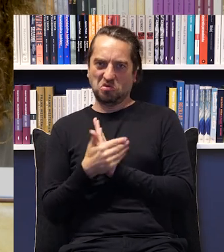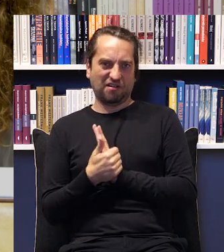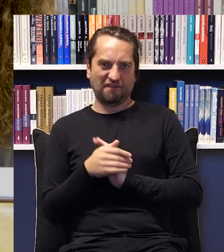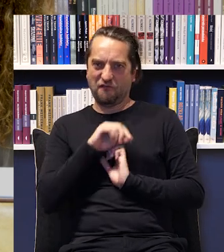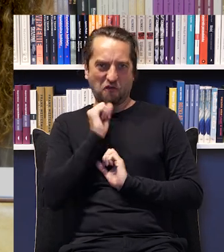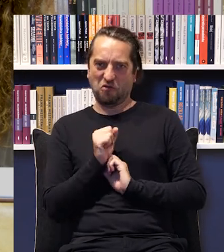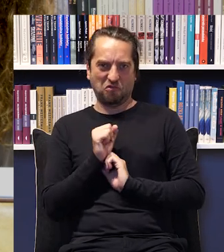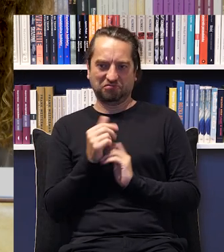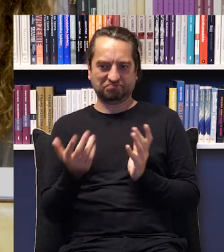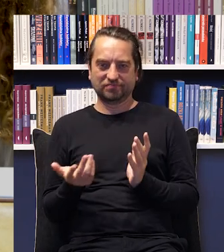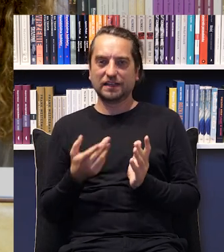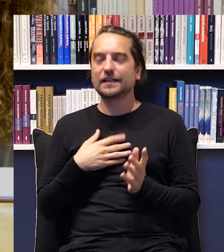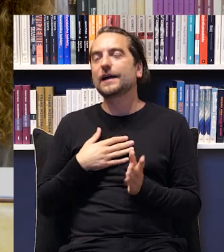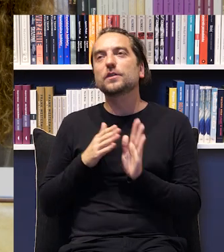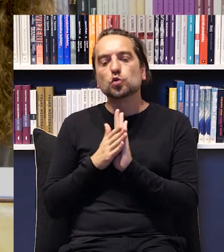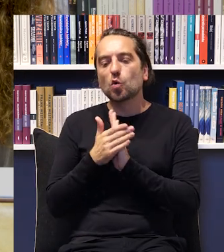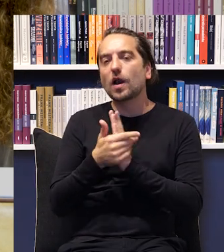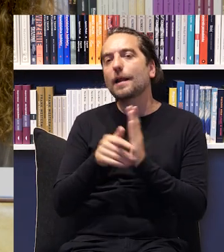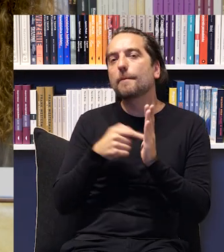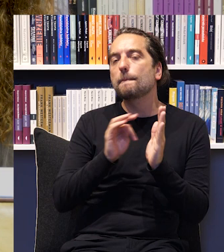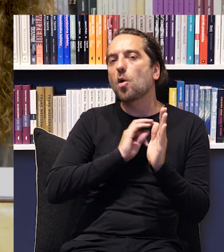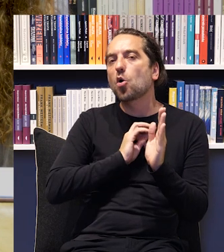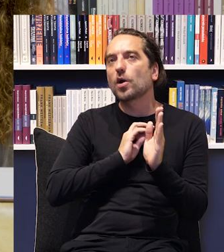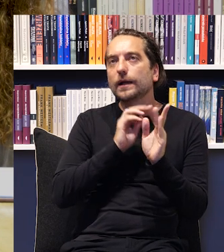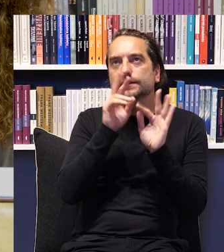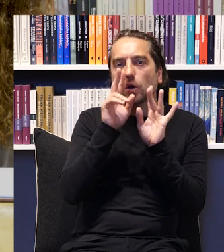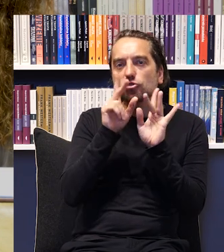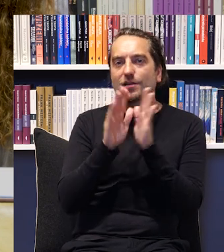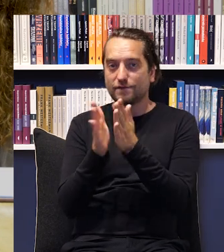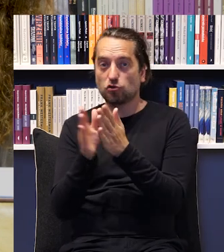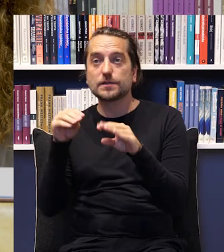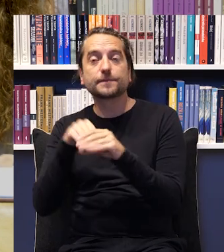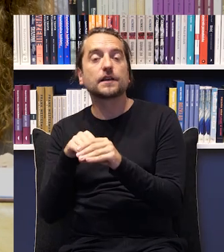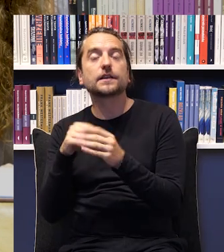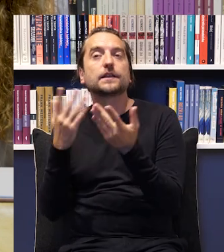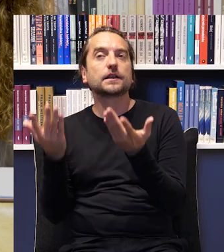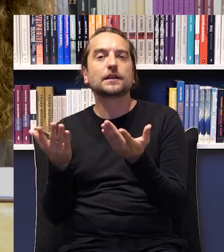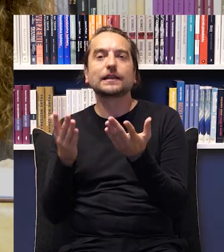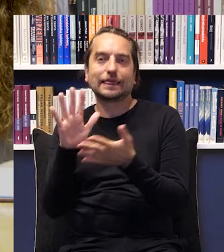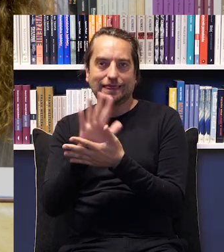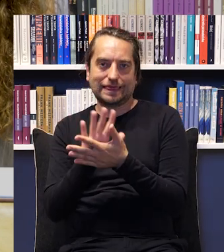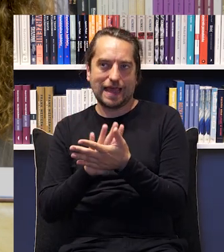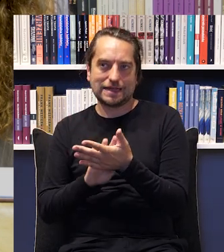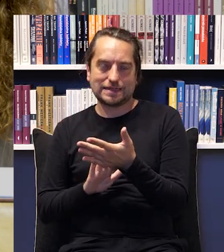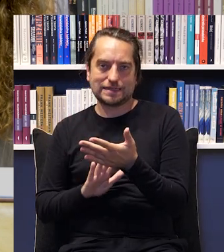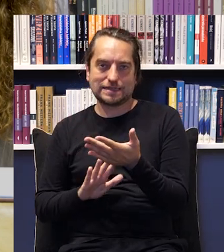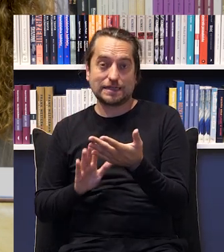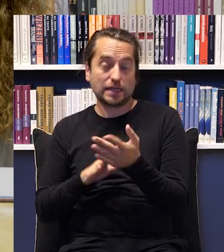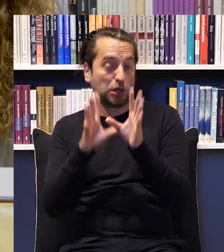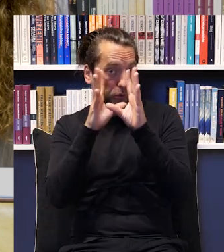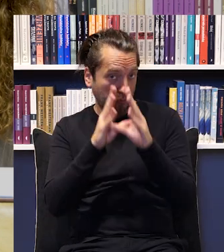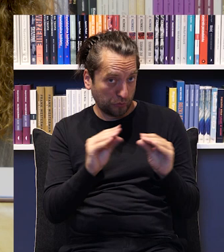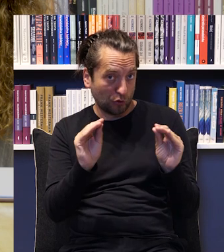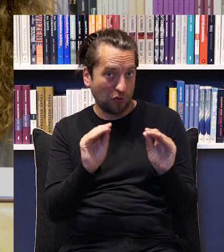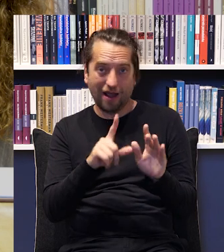surrealistyczną, bo mi się surrealizm, przynajmniej w literaturze, kojarzy z takimi tekstami, znaczy ja w ogóle ja bardzo szanuję,